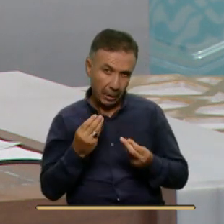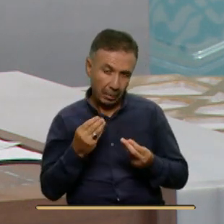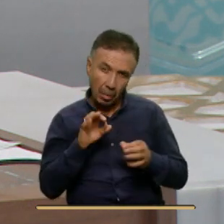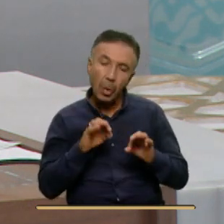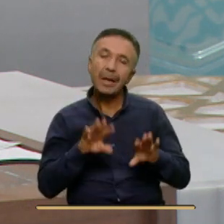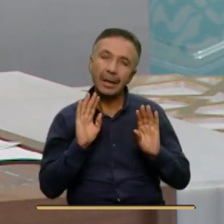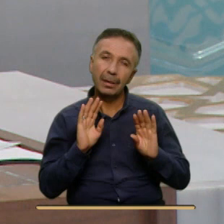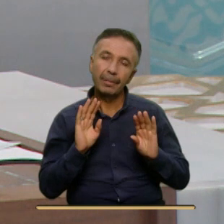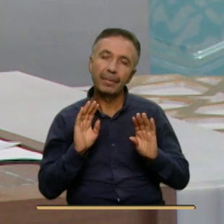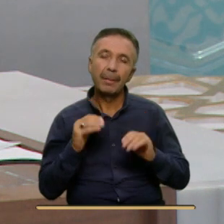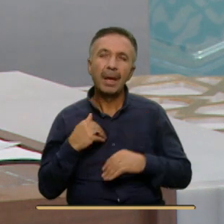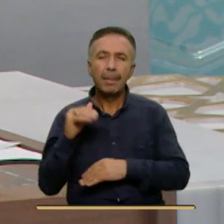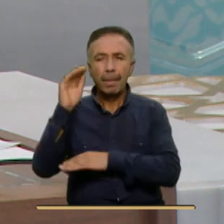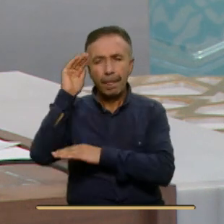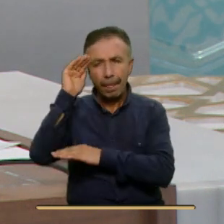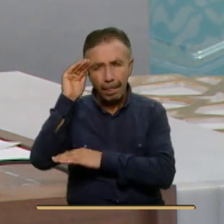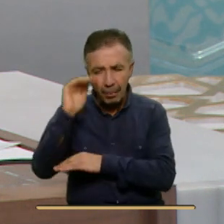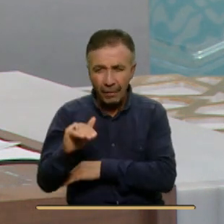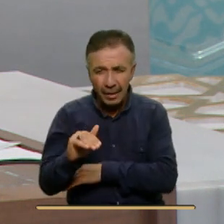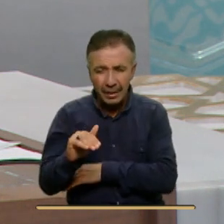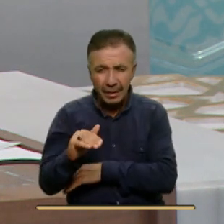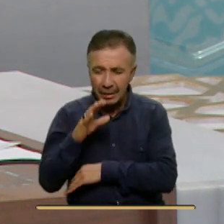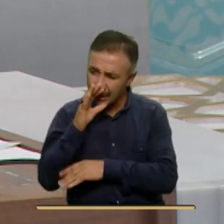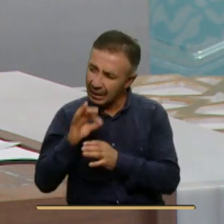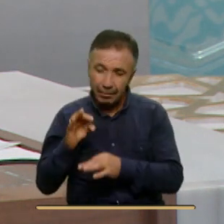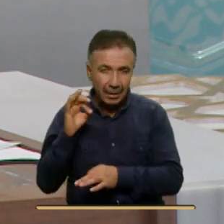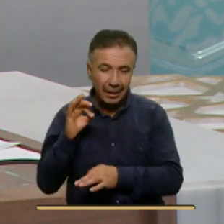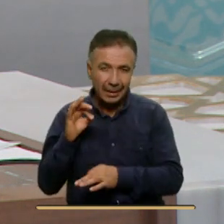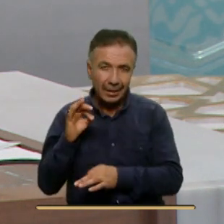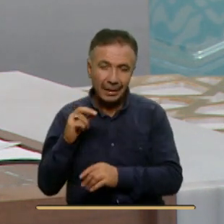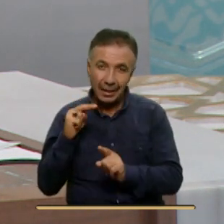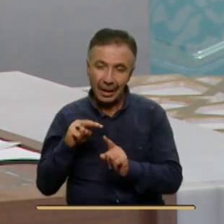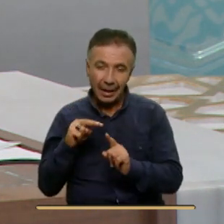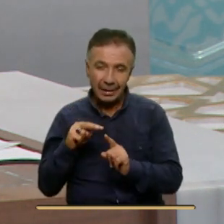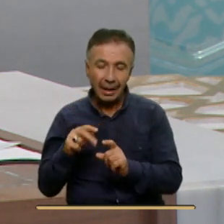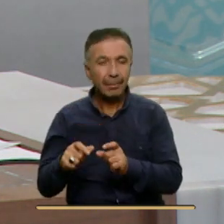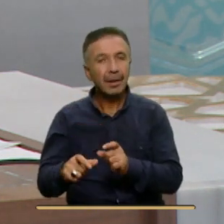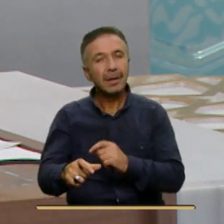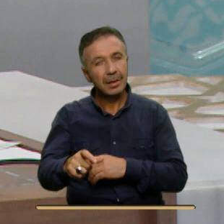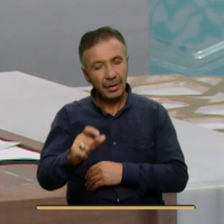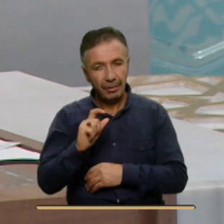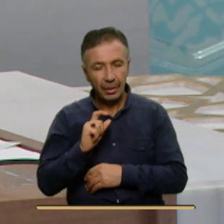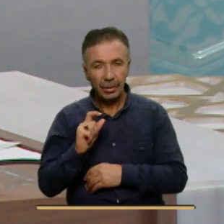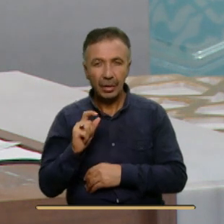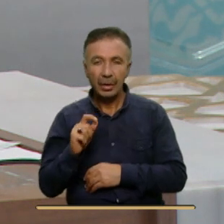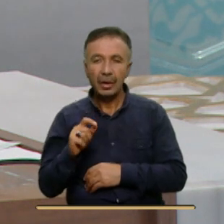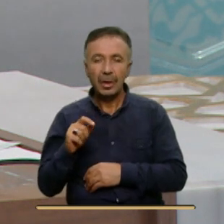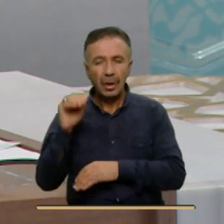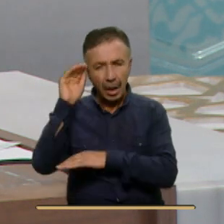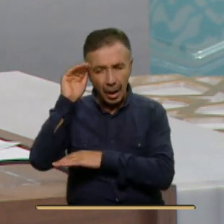müflis, müflis kimdir? Ashab cevap veriyor, ya Resulallah müflis malı